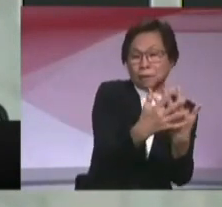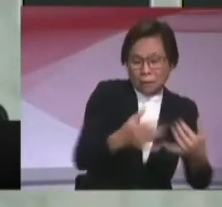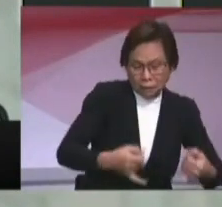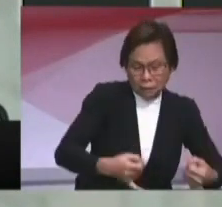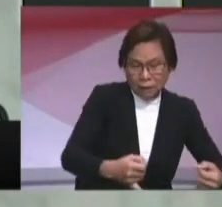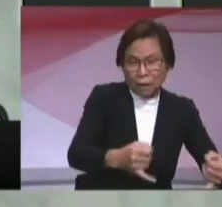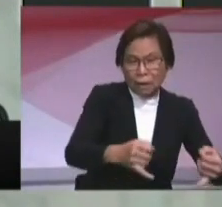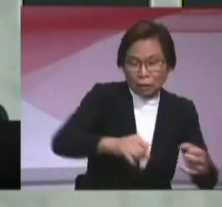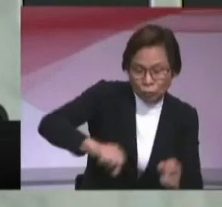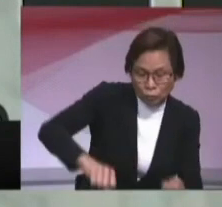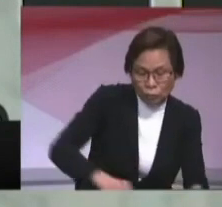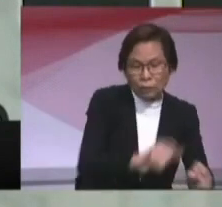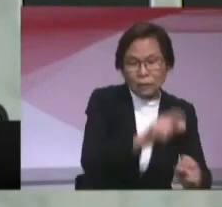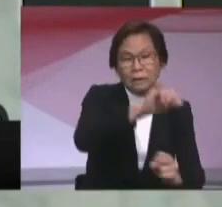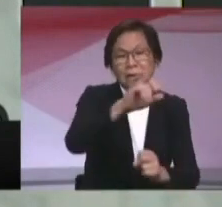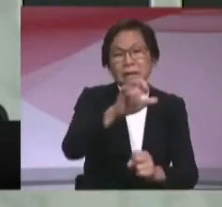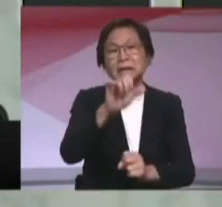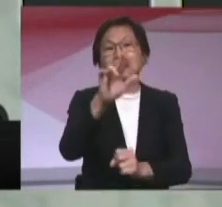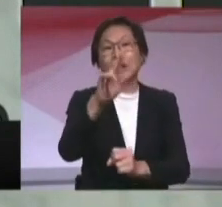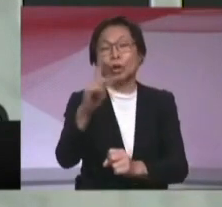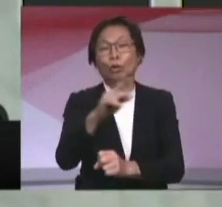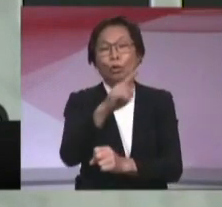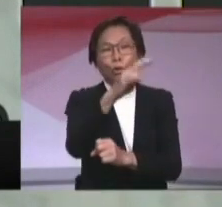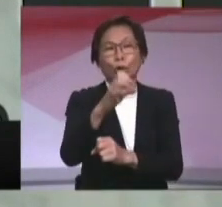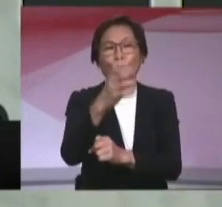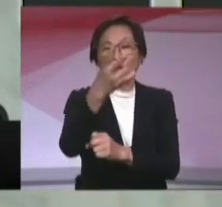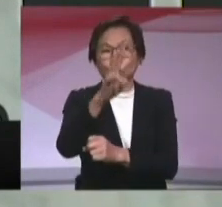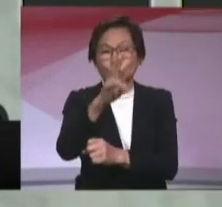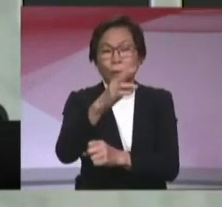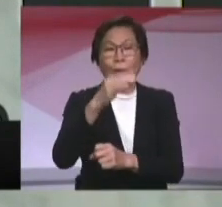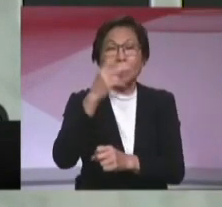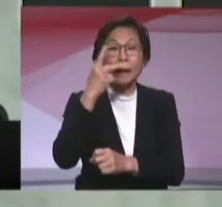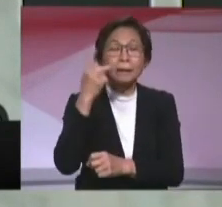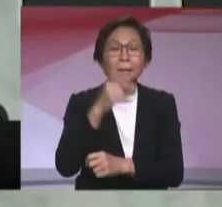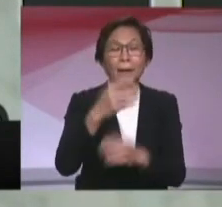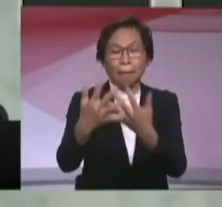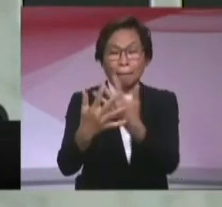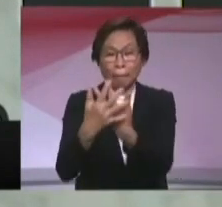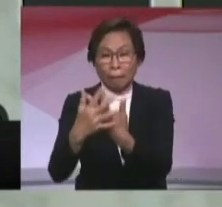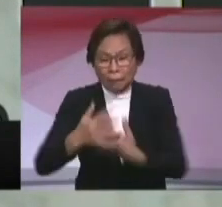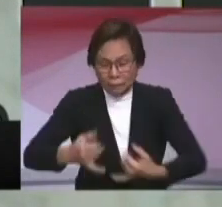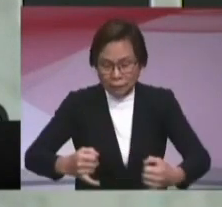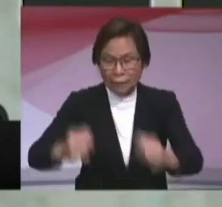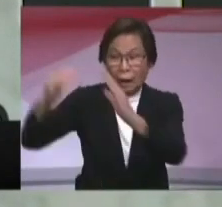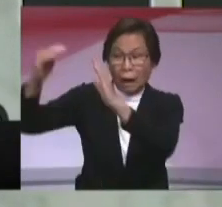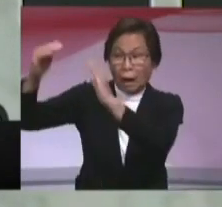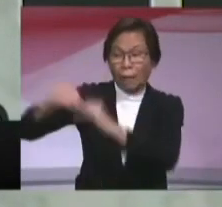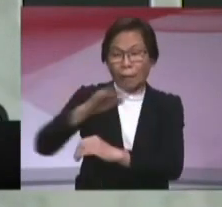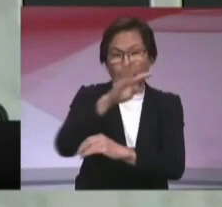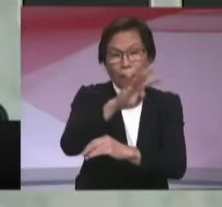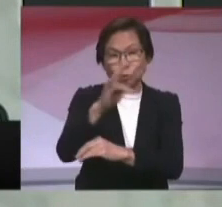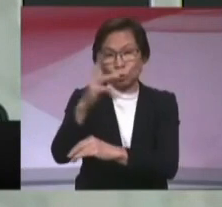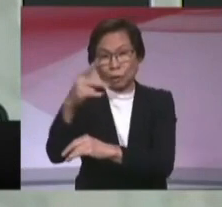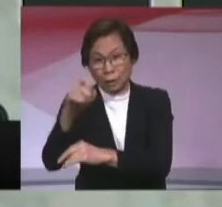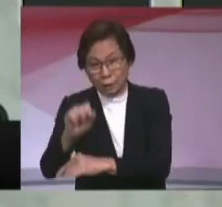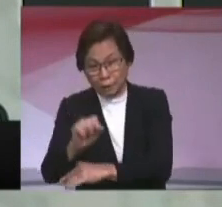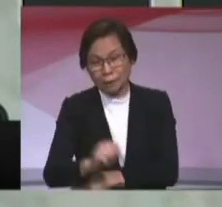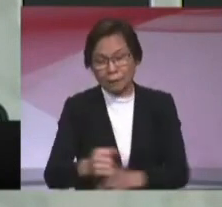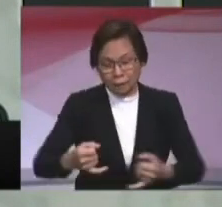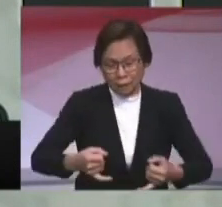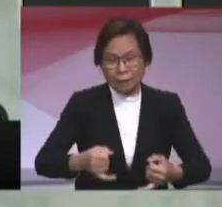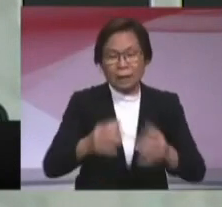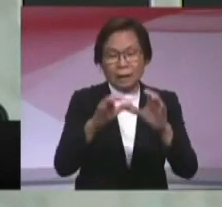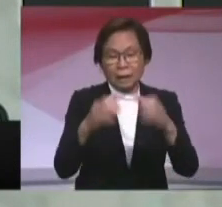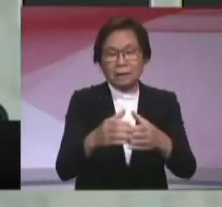Jalan Sungai Jeluk iaitu 217 kes, kluster penjara Jalan Harapan 47 kes,